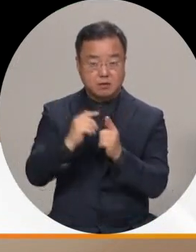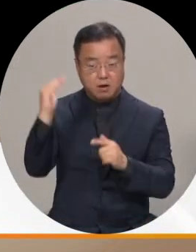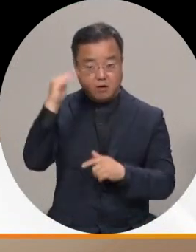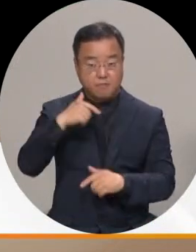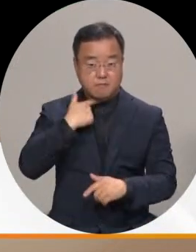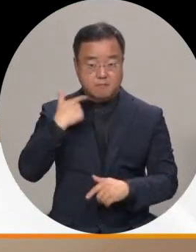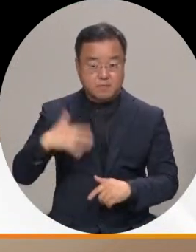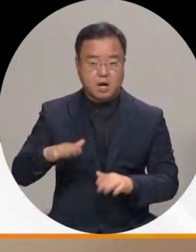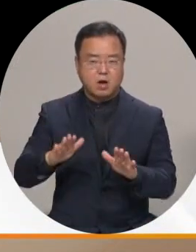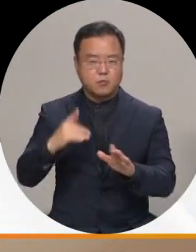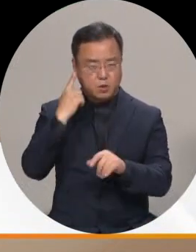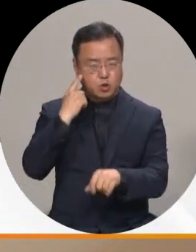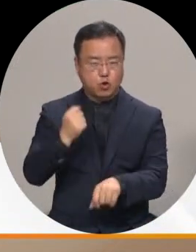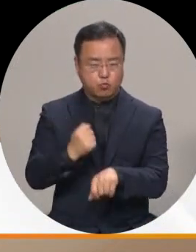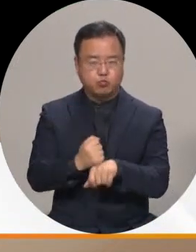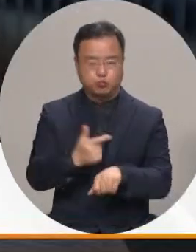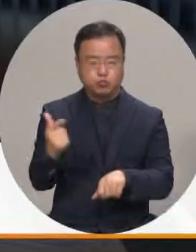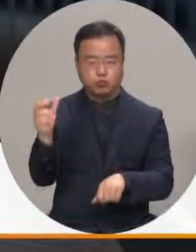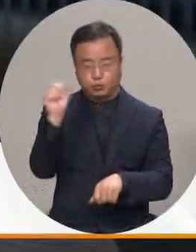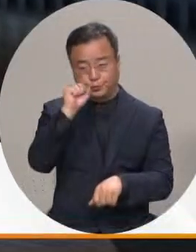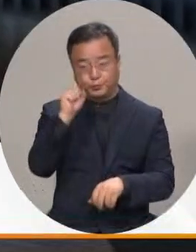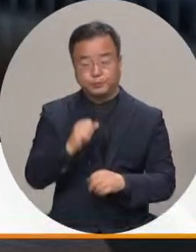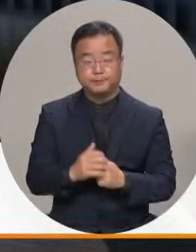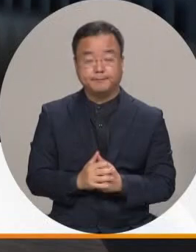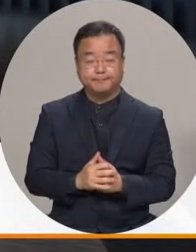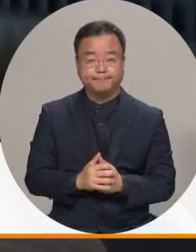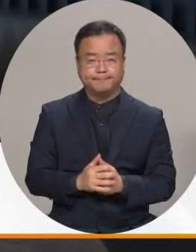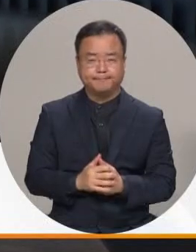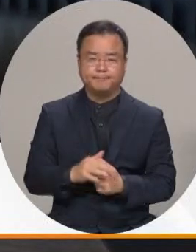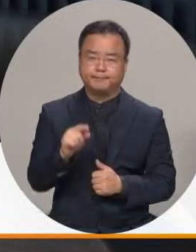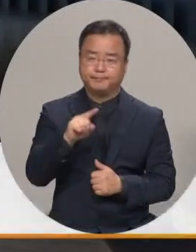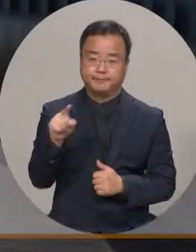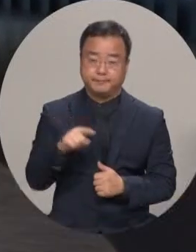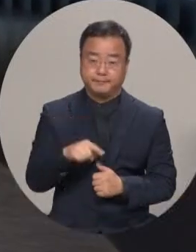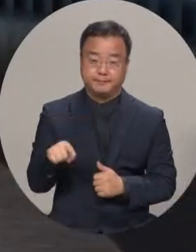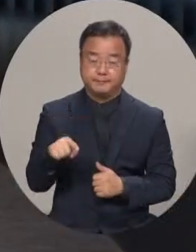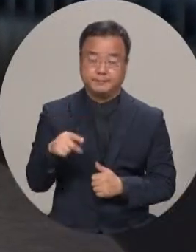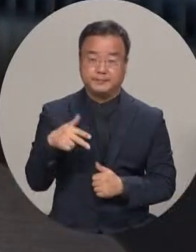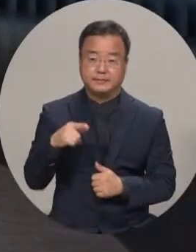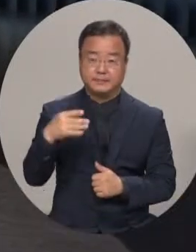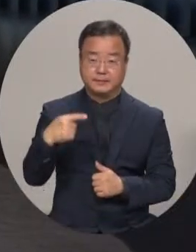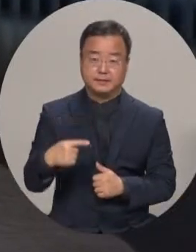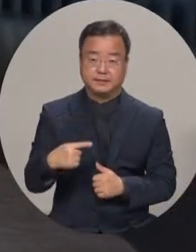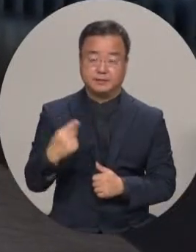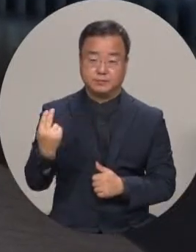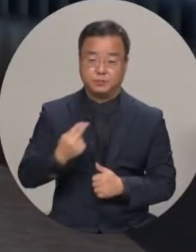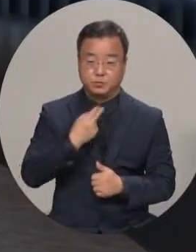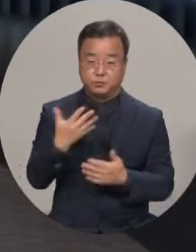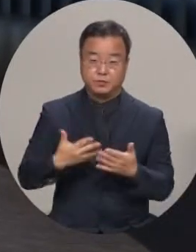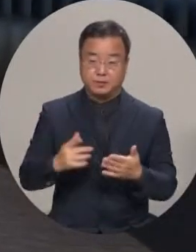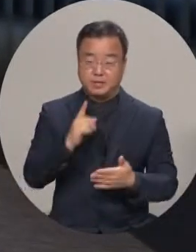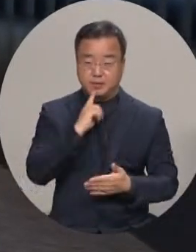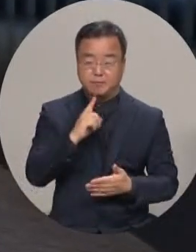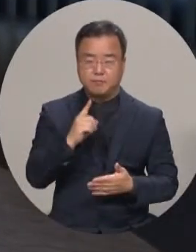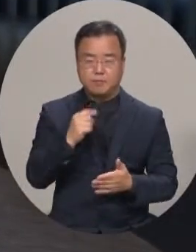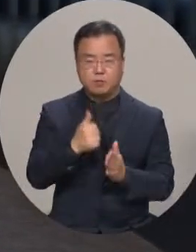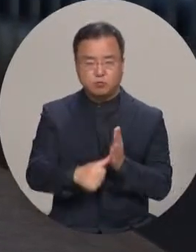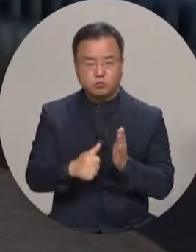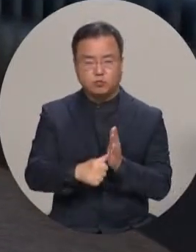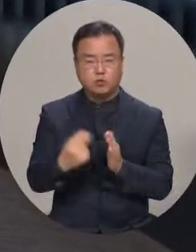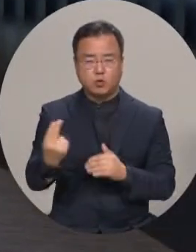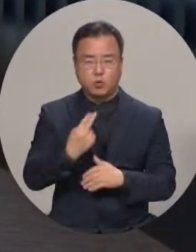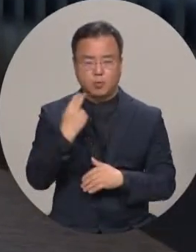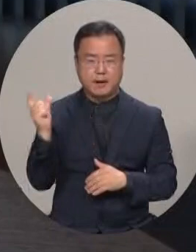연구가 더욱더 빛을 바라는 것 같습니다 네제 우리가 뭐 제 기라는 말도 하는데이 기체나 액체 등 물질에 굉장히 빠른